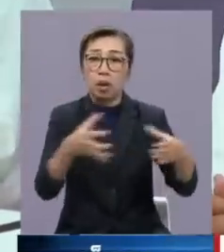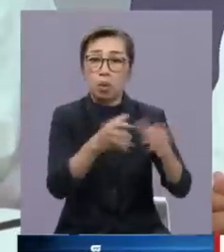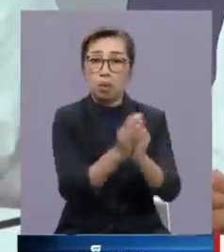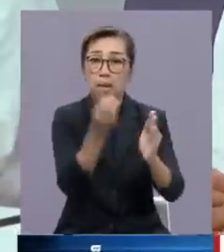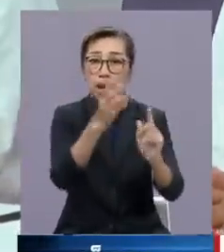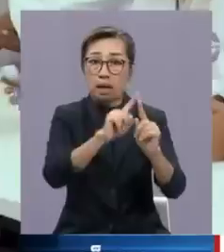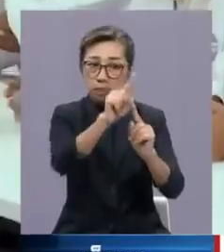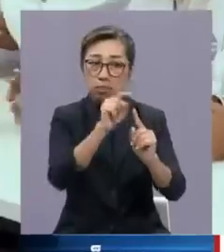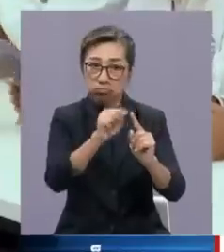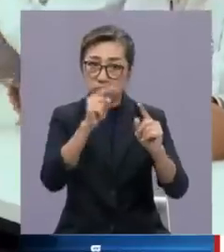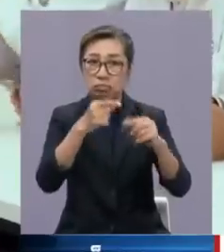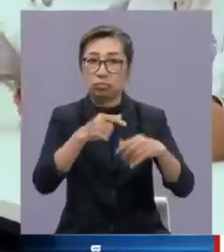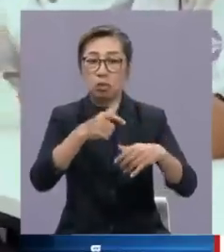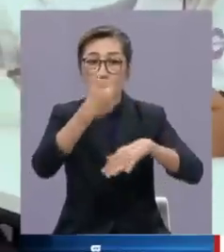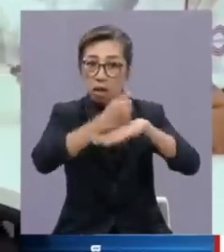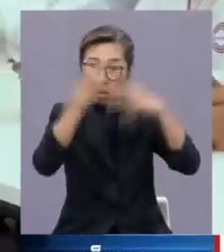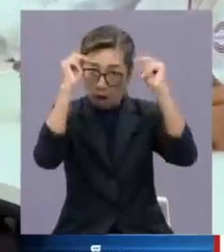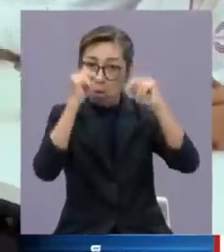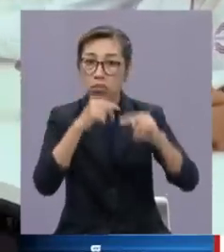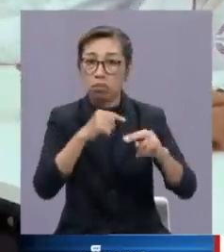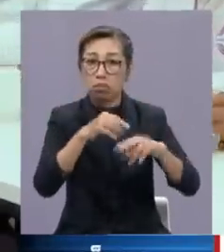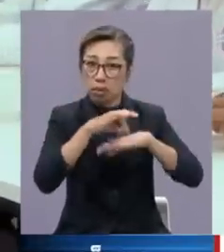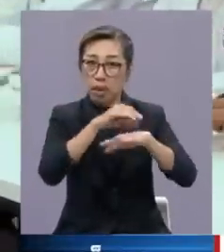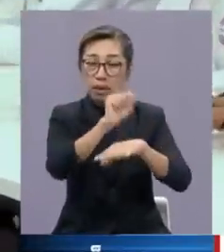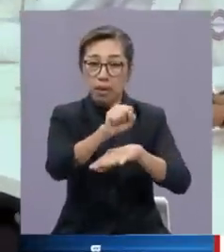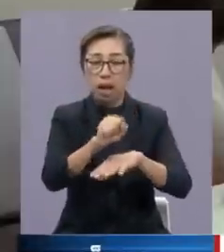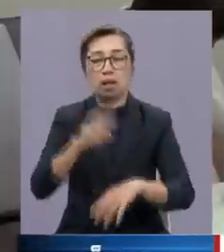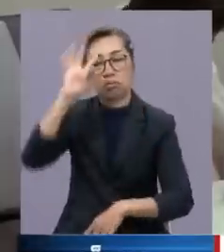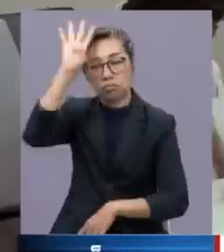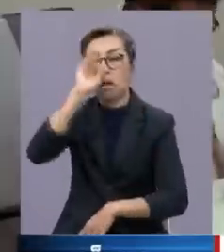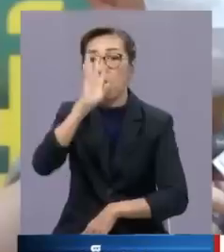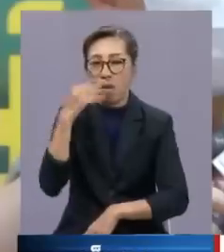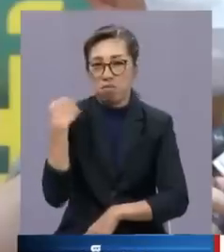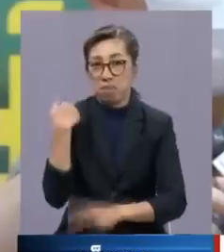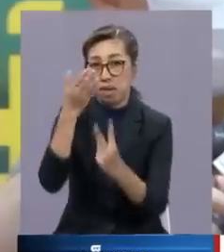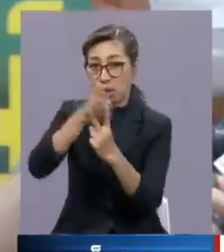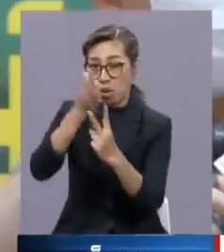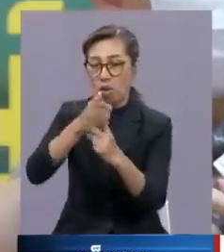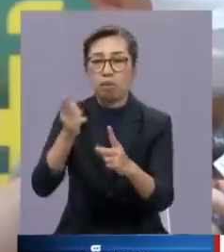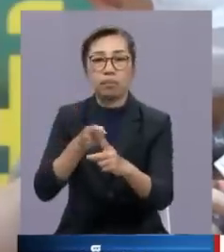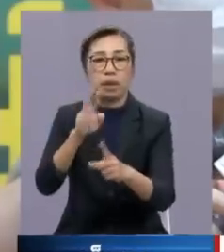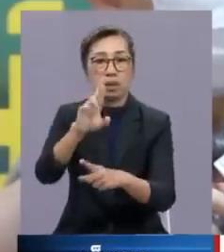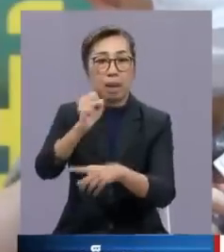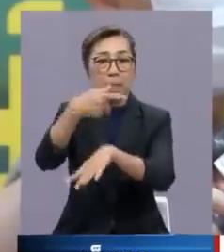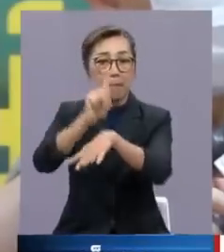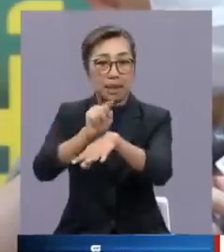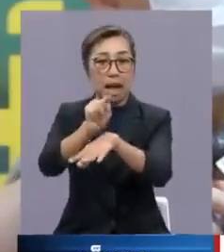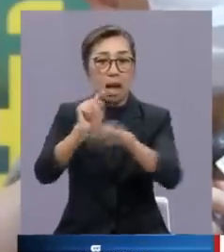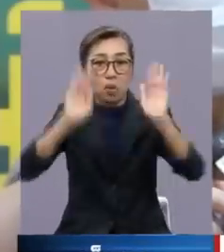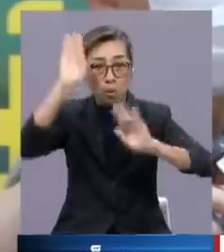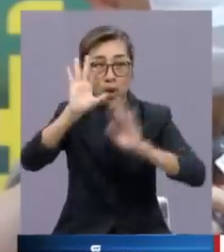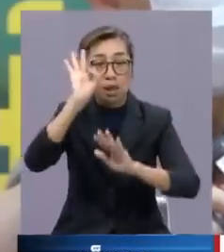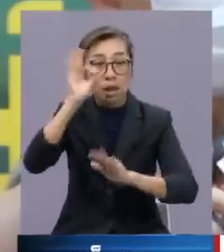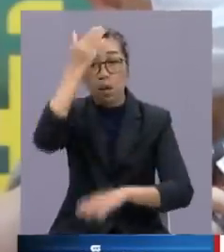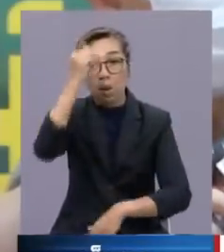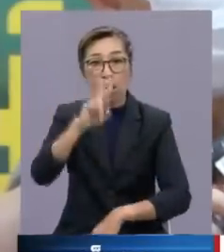กหรือไม่ร้อยเอกธรรมนัสบอกแบบนี้ครับว่าคิดว่าเรื่องนี้มี2ประเด็นคือ1ครับการโหวตประธานสภาเนื่องจากการเลือกประธ